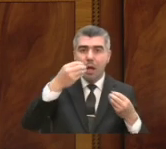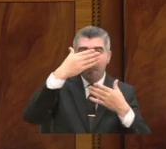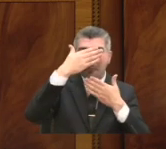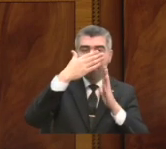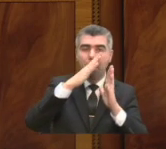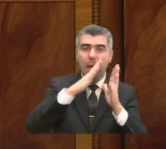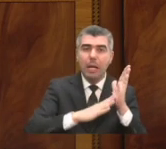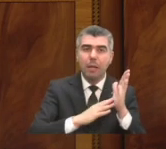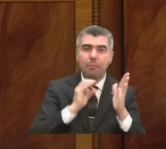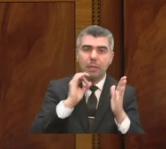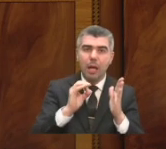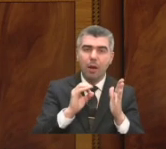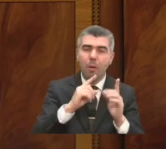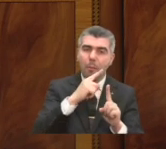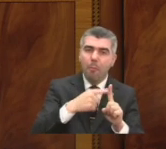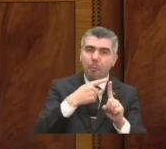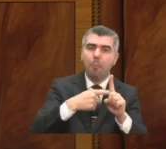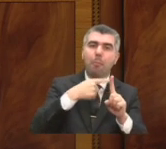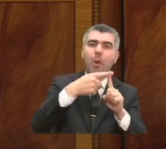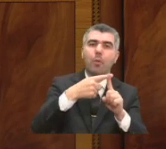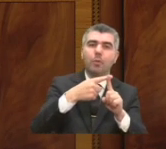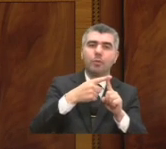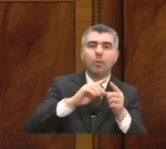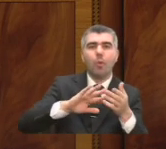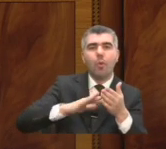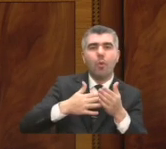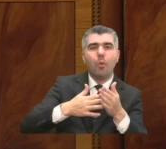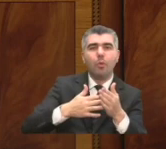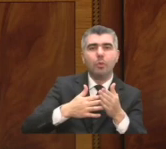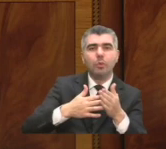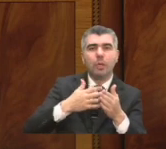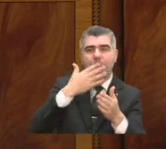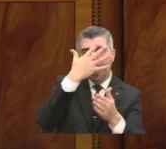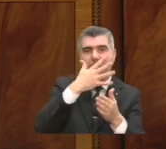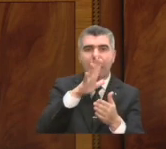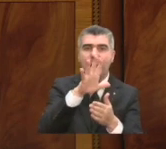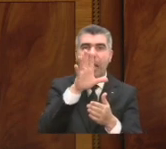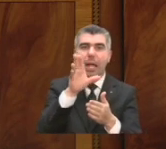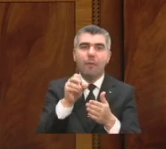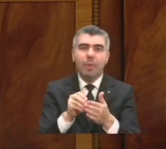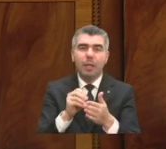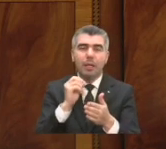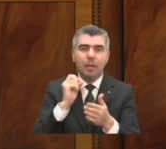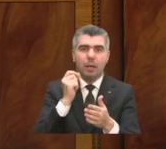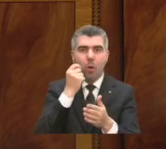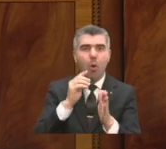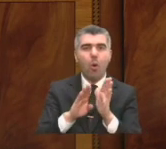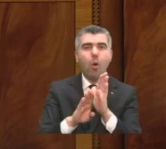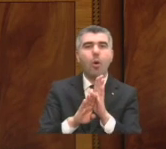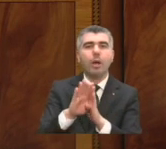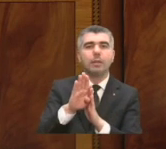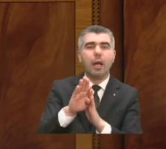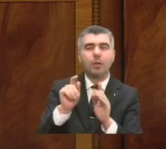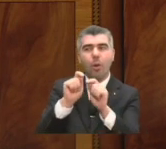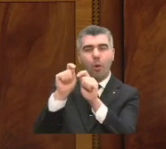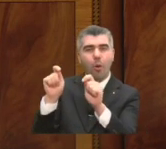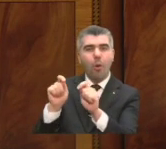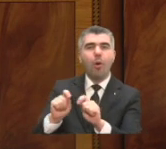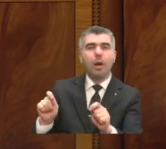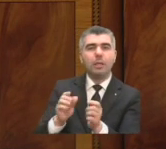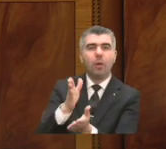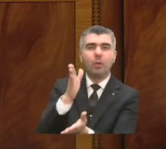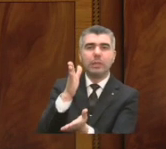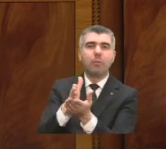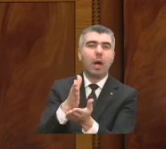صاحب الرصيد الأكثر تقدما في محيطه الإقليمي في مجال حقوق الإنسان والحريات